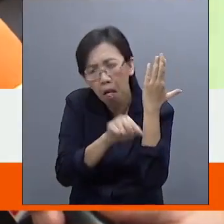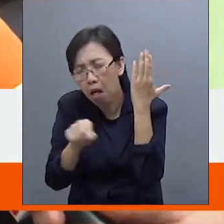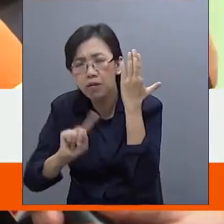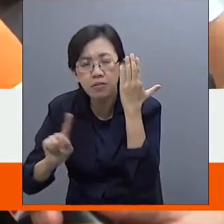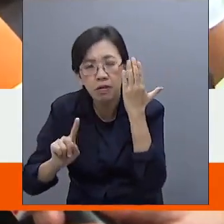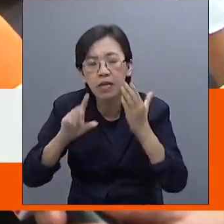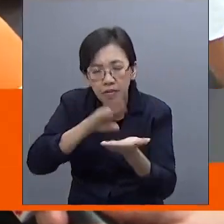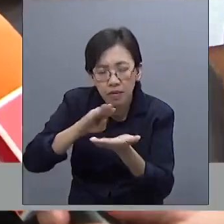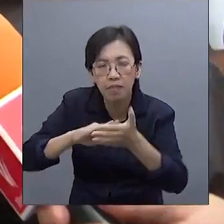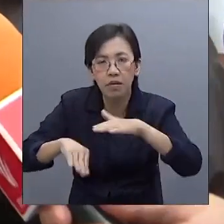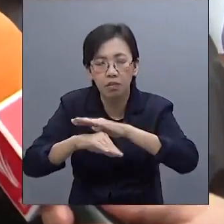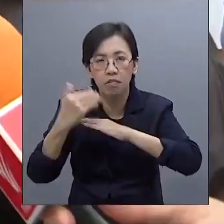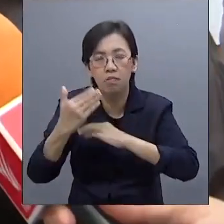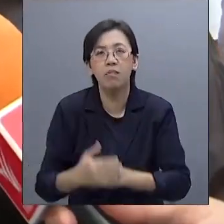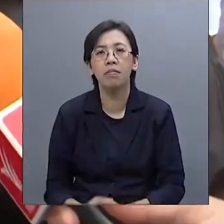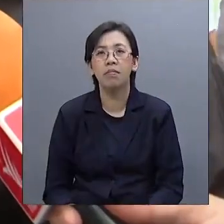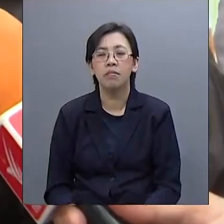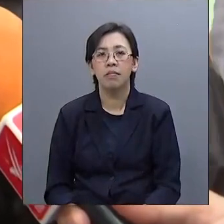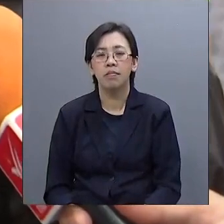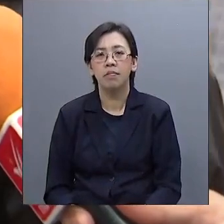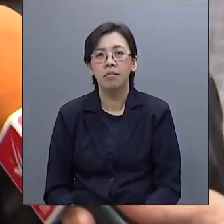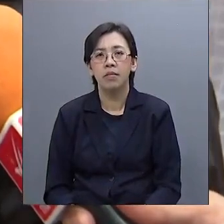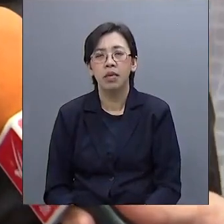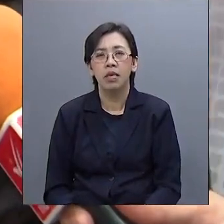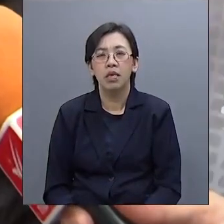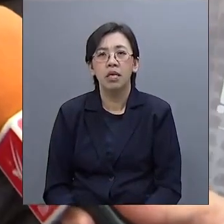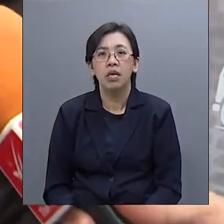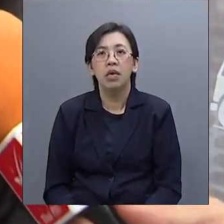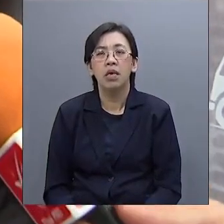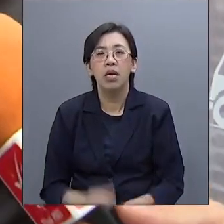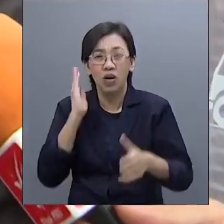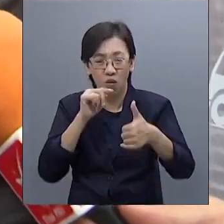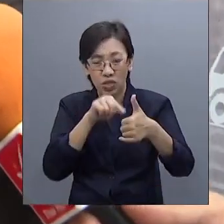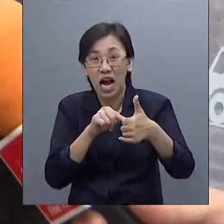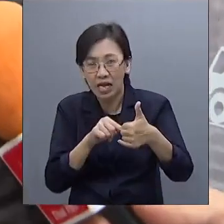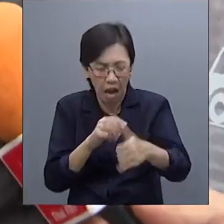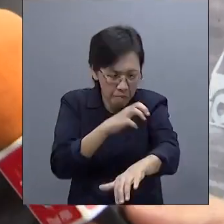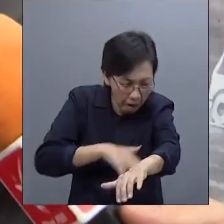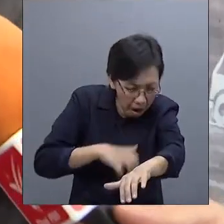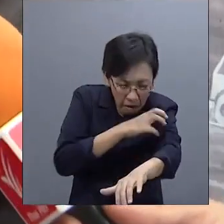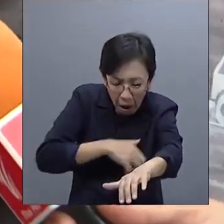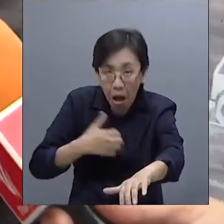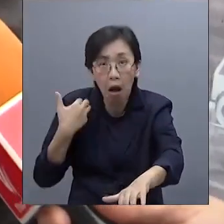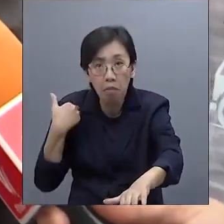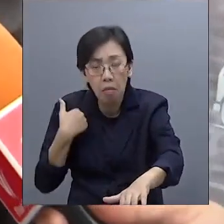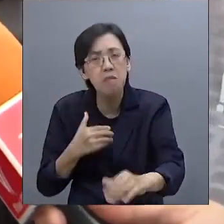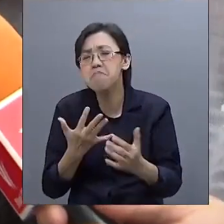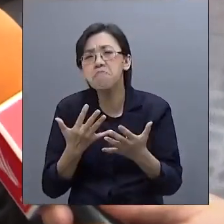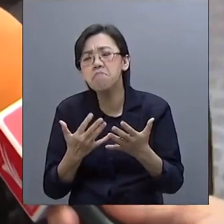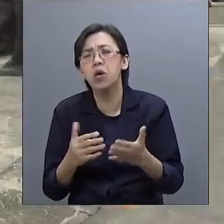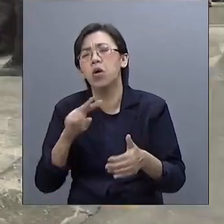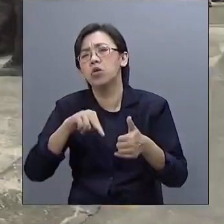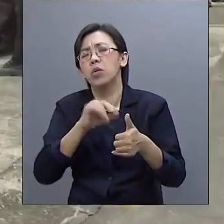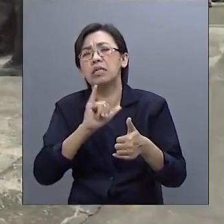บรวมหลักฐานครับ ตามตัวผู้ต้องหามีรอยขีดข่วนอะไรไหม ก็ยังไม่ได้ตรวจดูละเอียดนะฮะก็เห็นมีแต่ตรงหน้าผาก หน้าผากมีรอยขีดข่วน